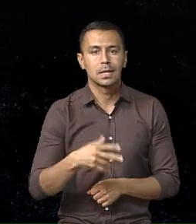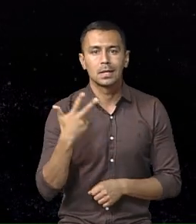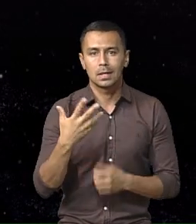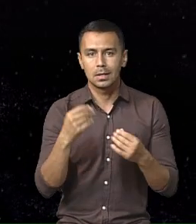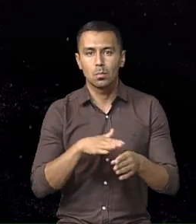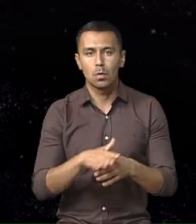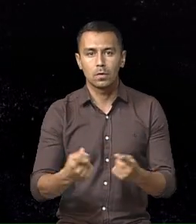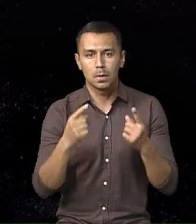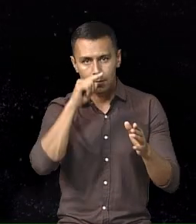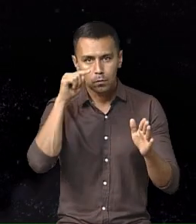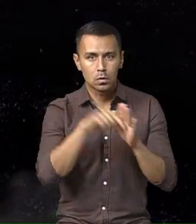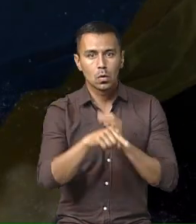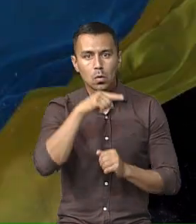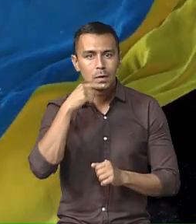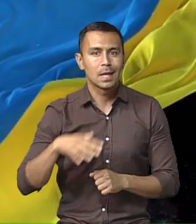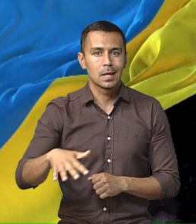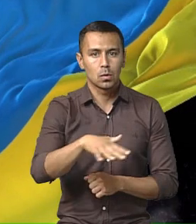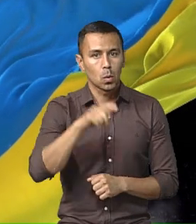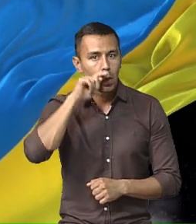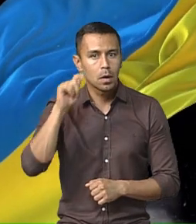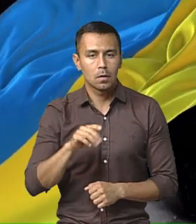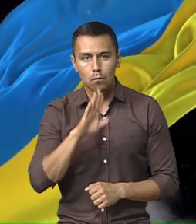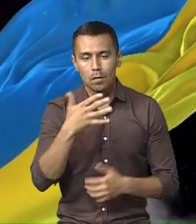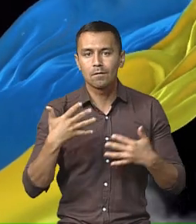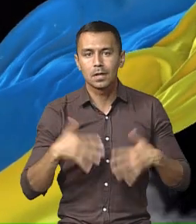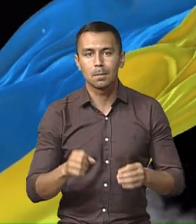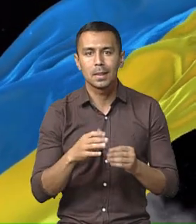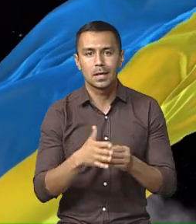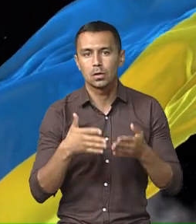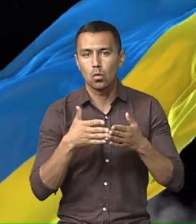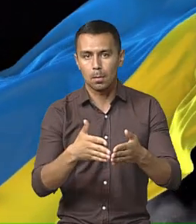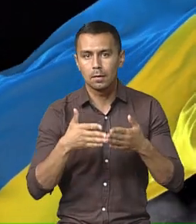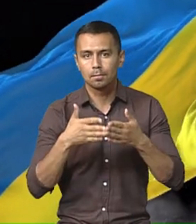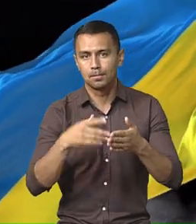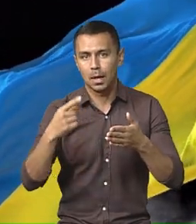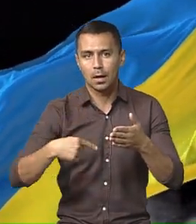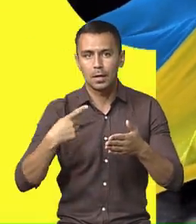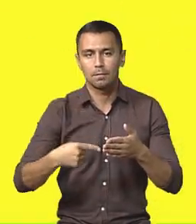дні повномасштабного вторгнення Росії на територію України ворог втратив 15 кораблів та катерів.